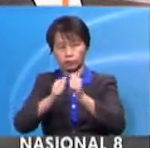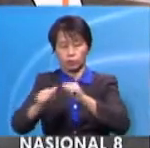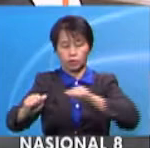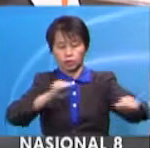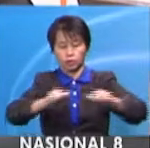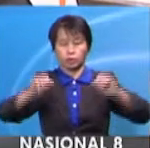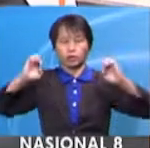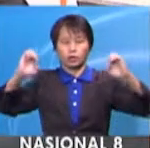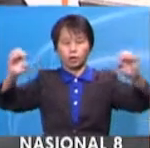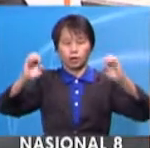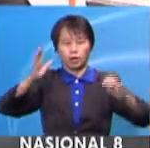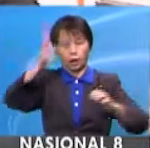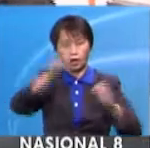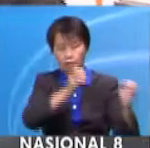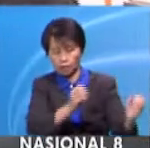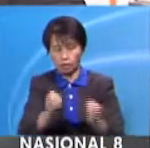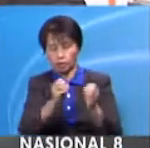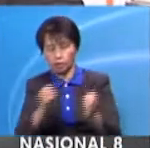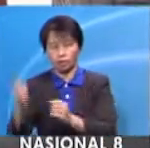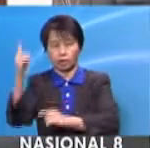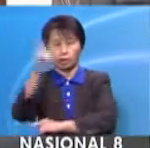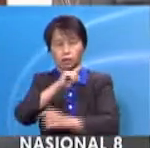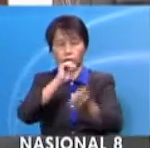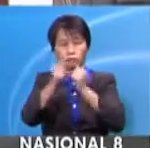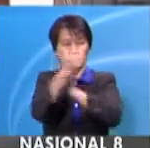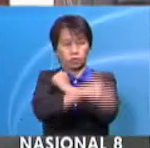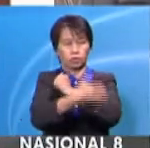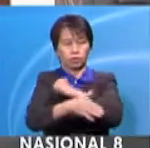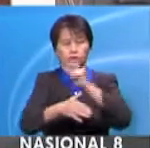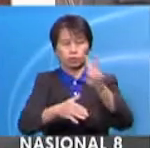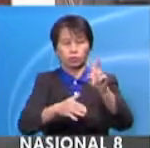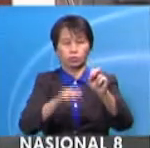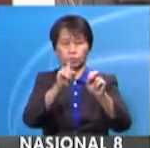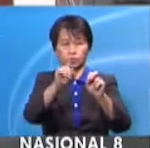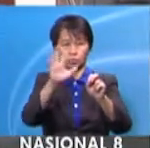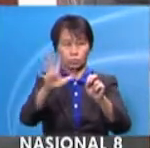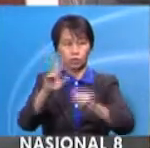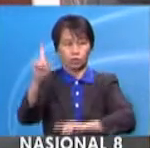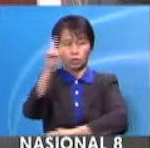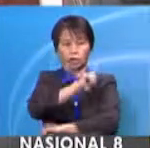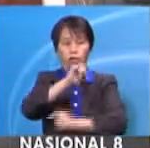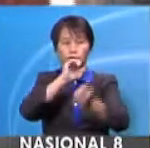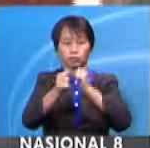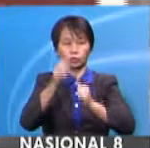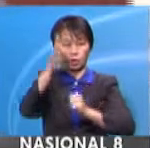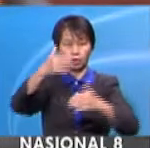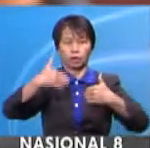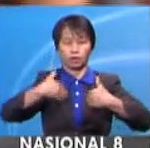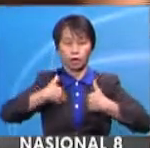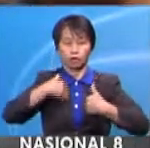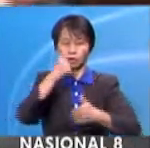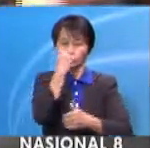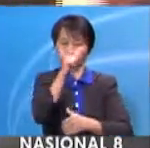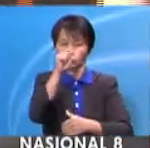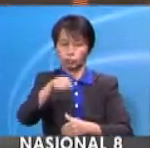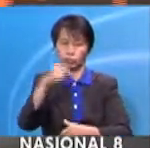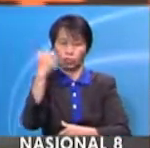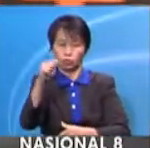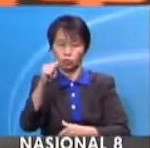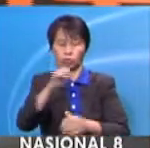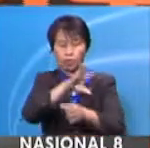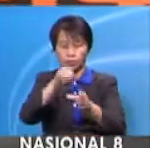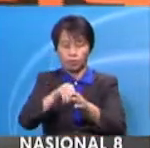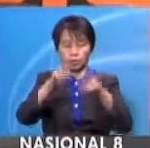titiri ada yang bakal dianjurkan Sebenarnya hari Sukanegara 2015 hari suka negara yang akan diarahkan pada 10-oktober ini